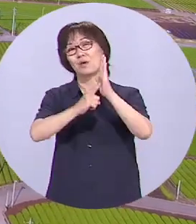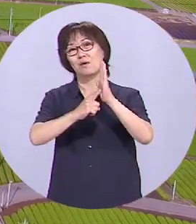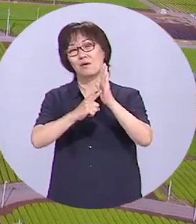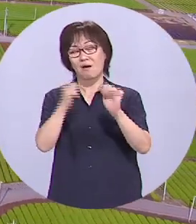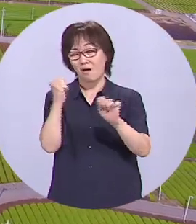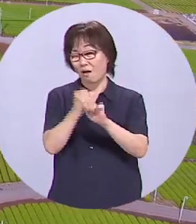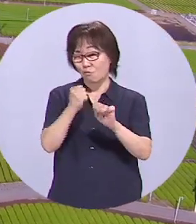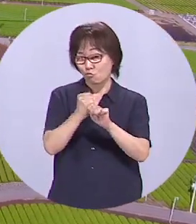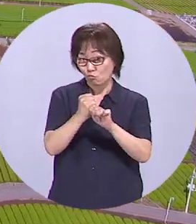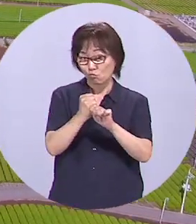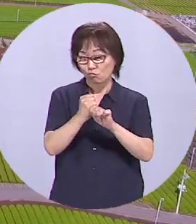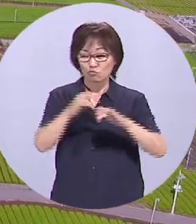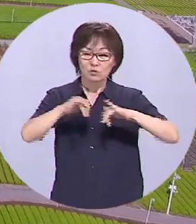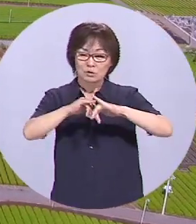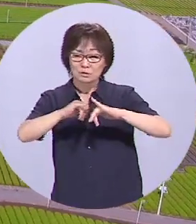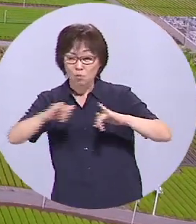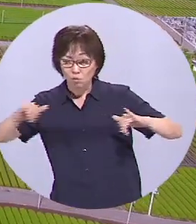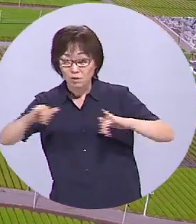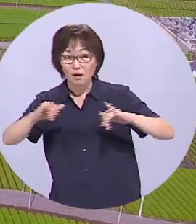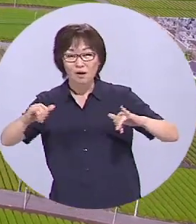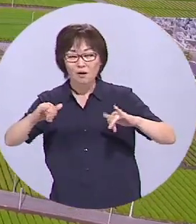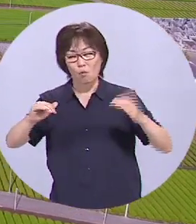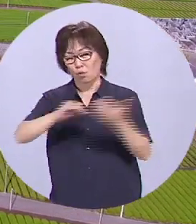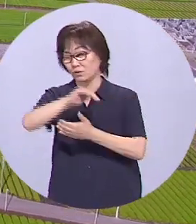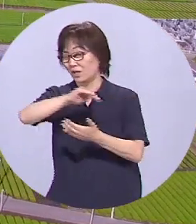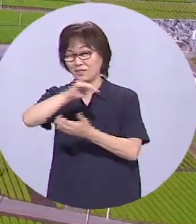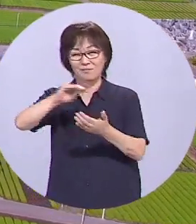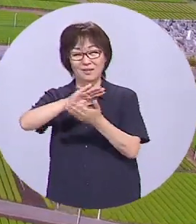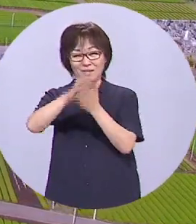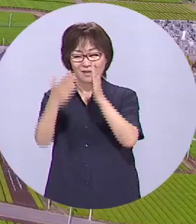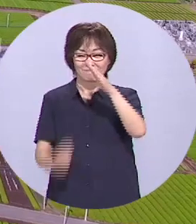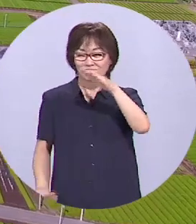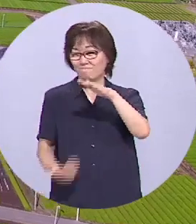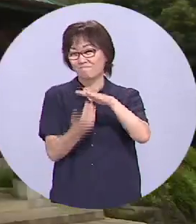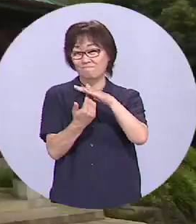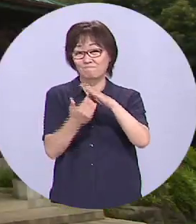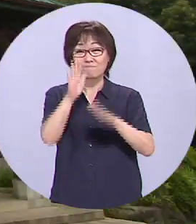産量栽培面積とも埼玉県内で一番を誇ります。